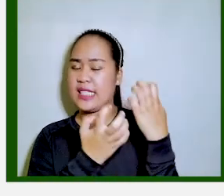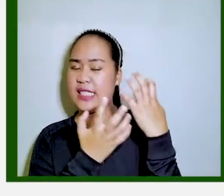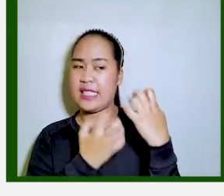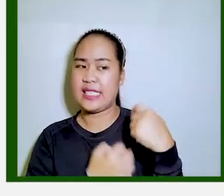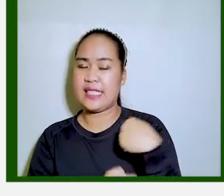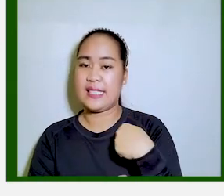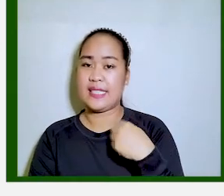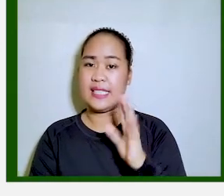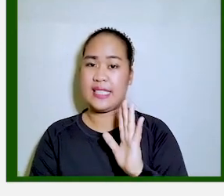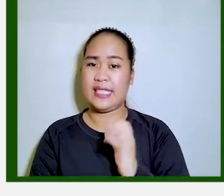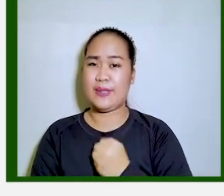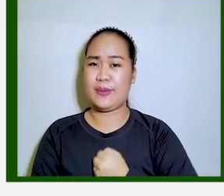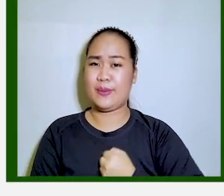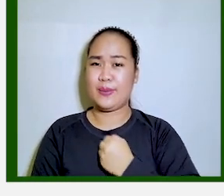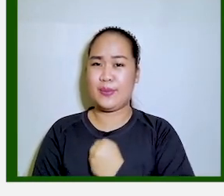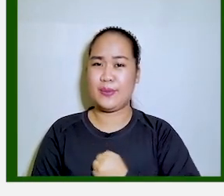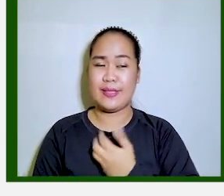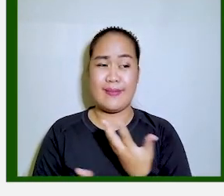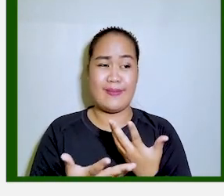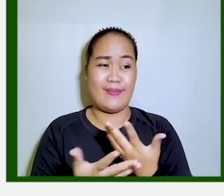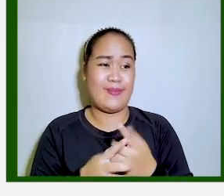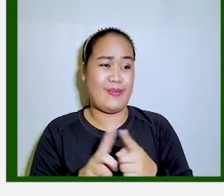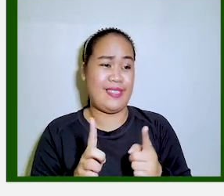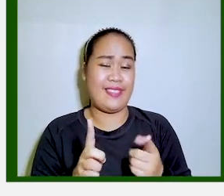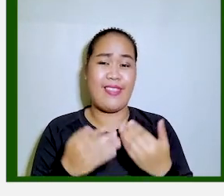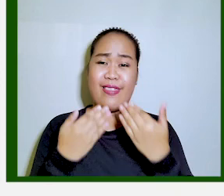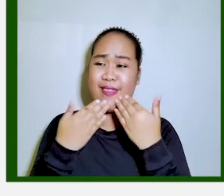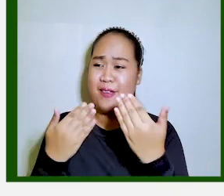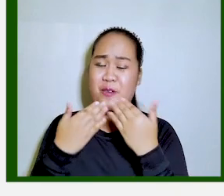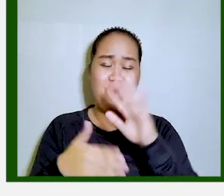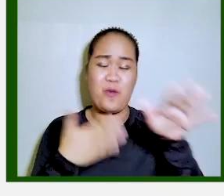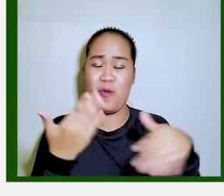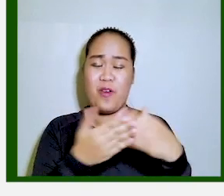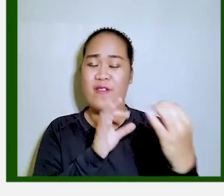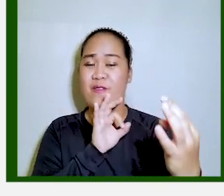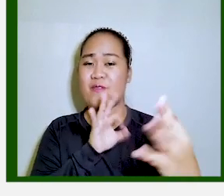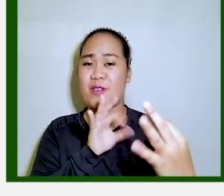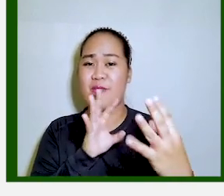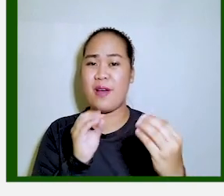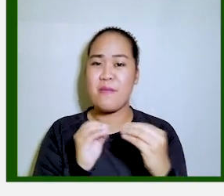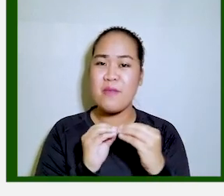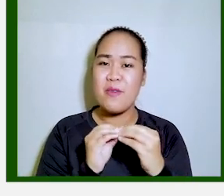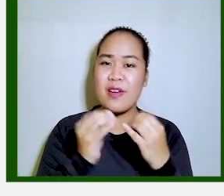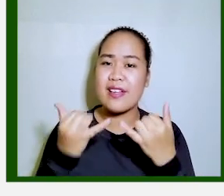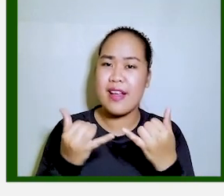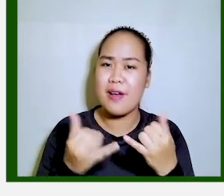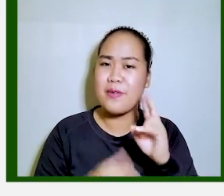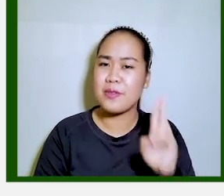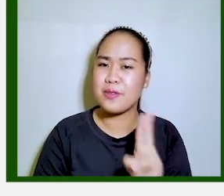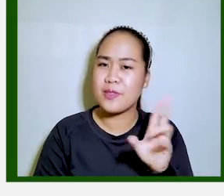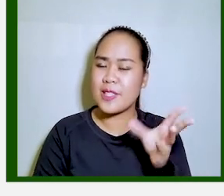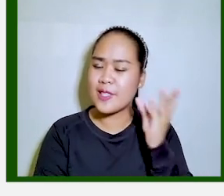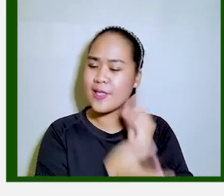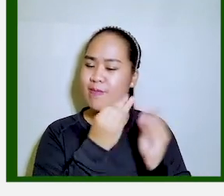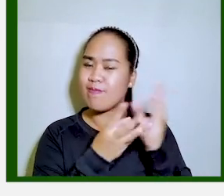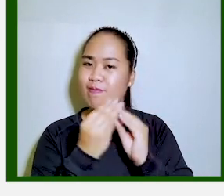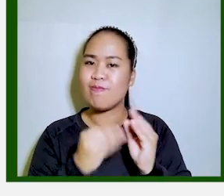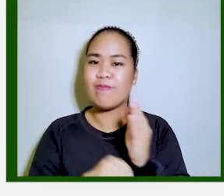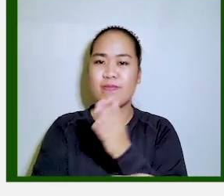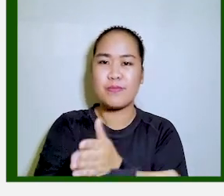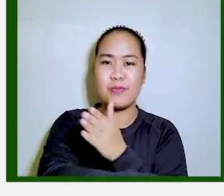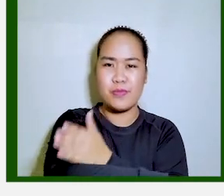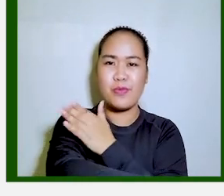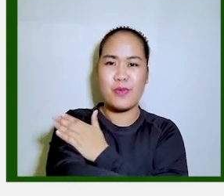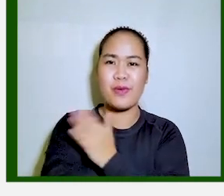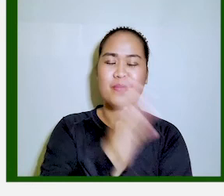Pero again, maraming salamat dahil lahat po ng inyong mga feedback ay amin pong ginagamit naman po para i-improve po ang